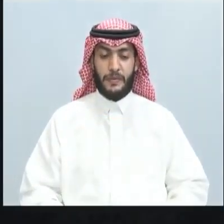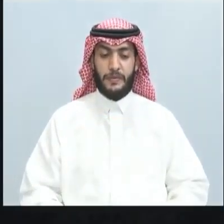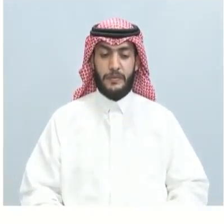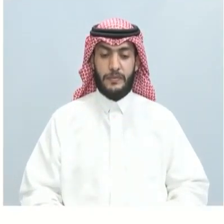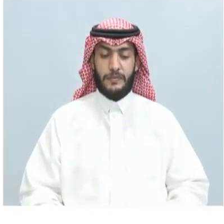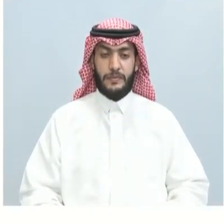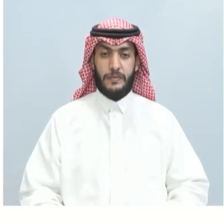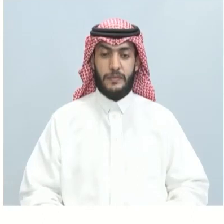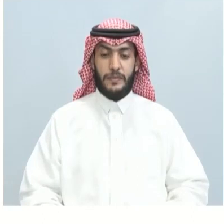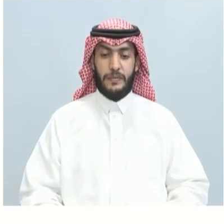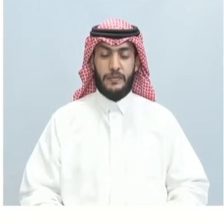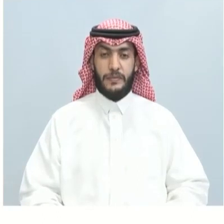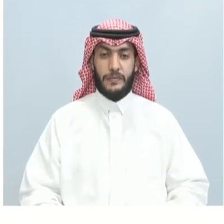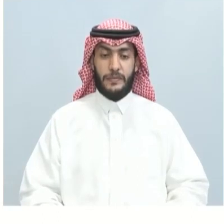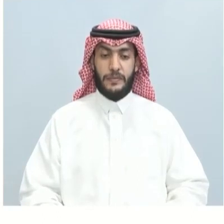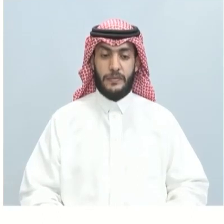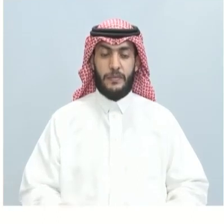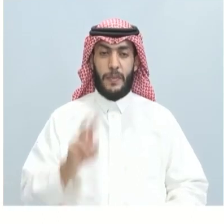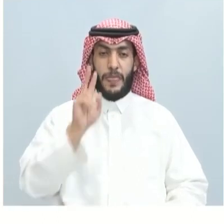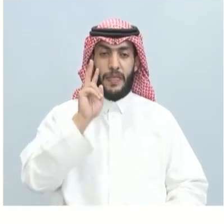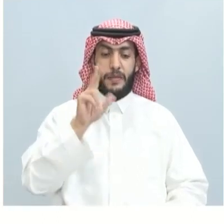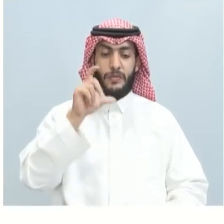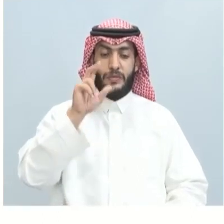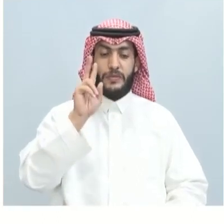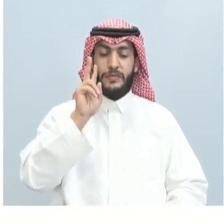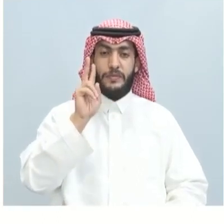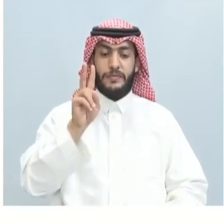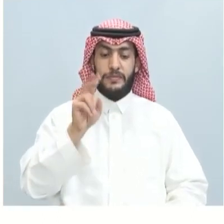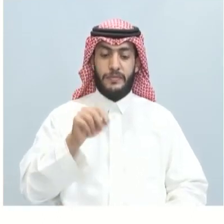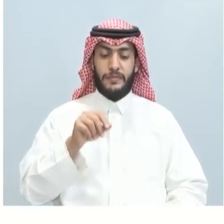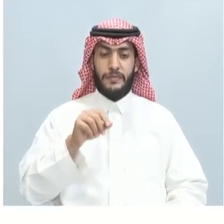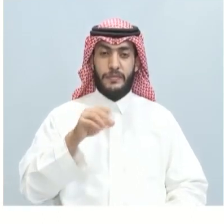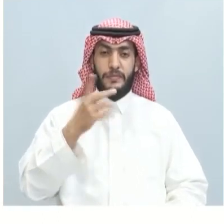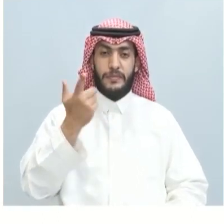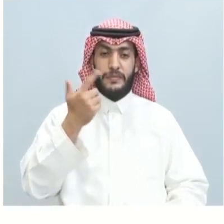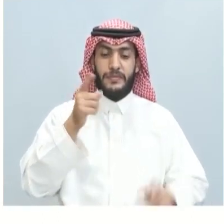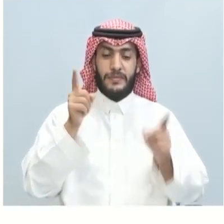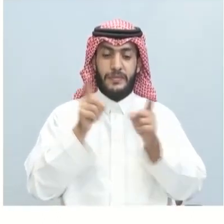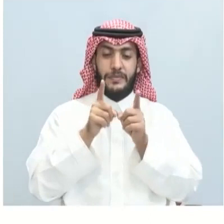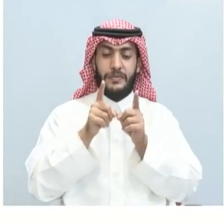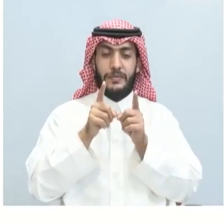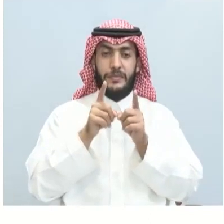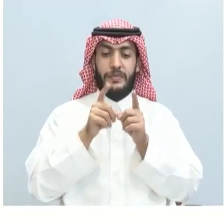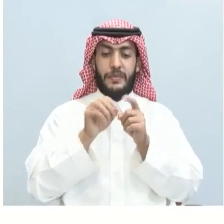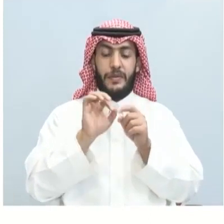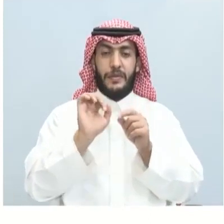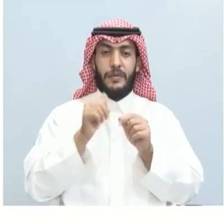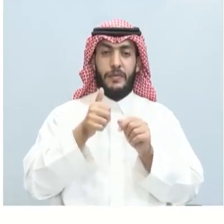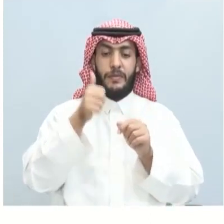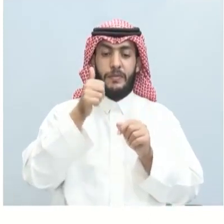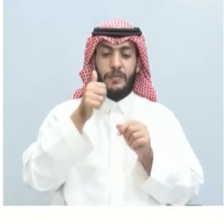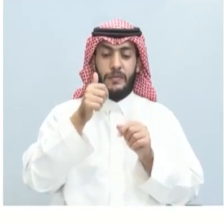اللون اذا انظر لهذه الصوره وقم بالتلخيص هنا ماذا